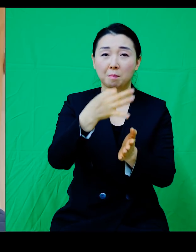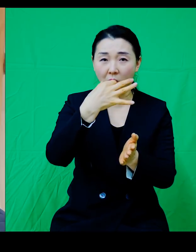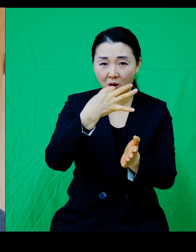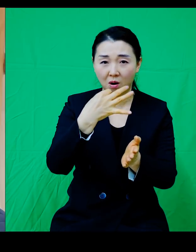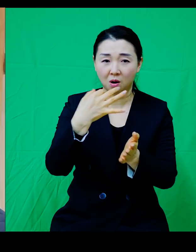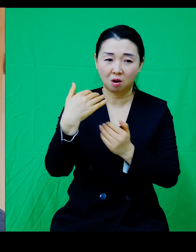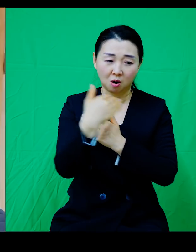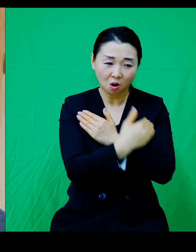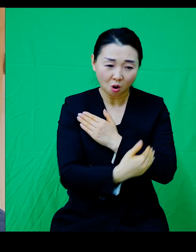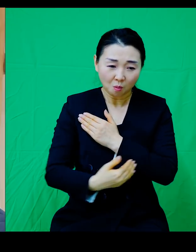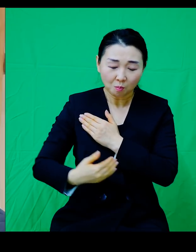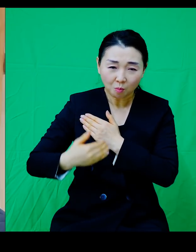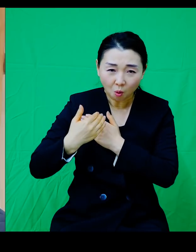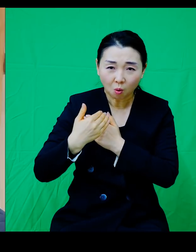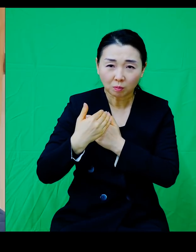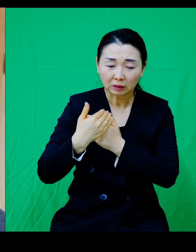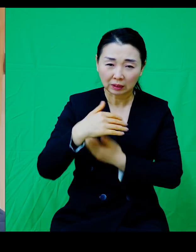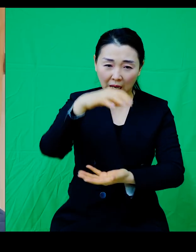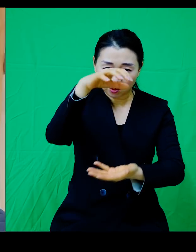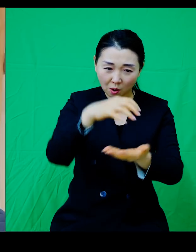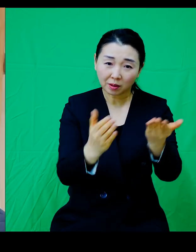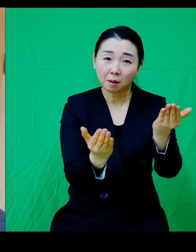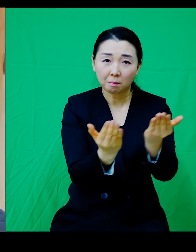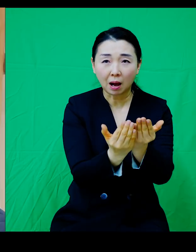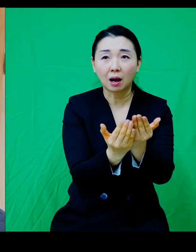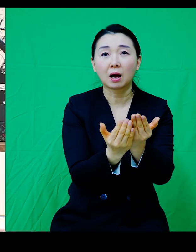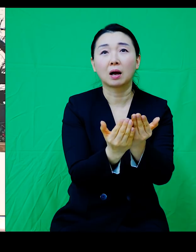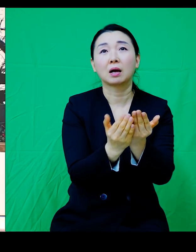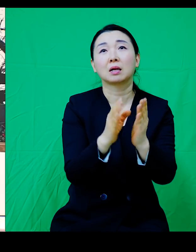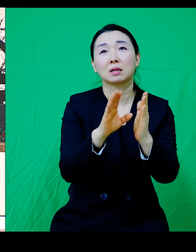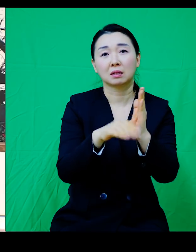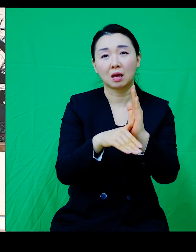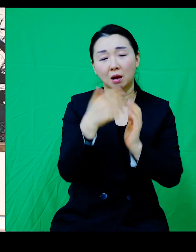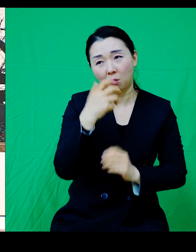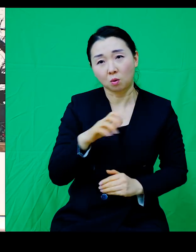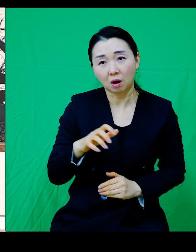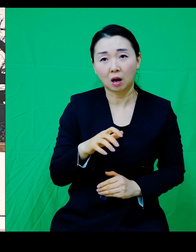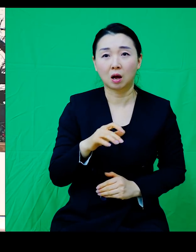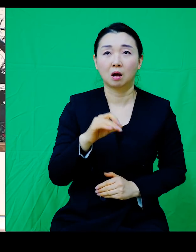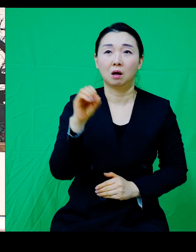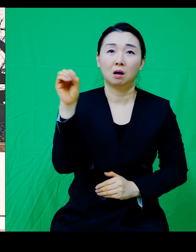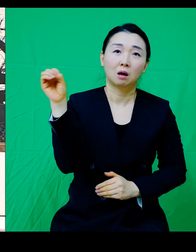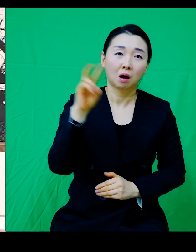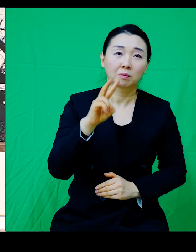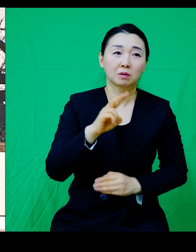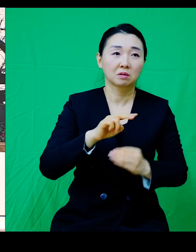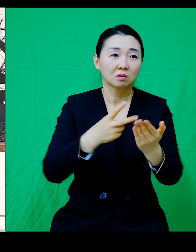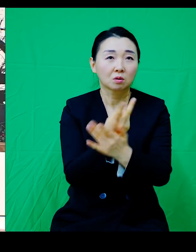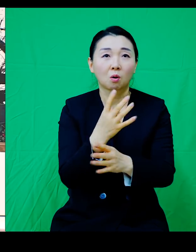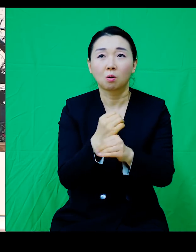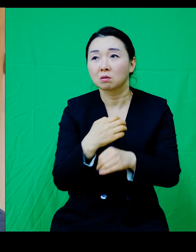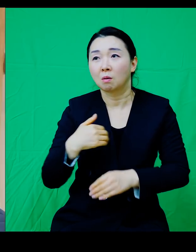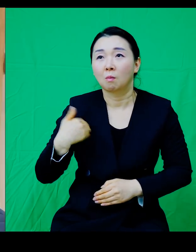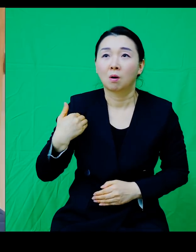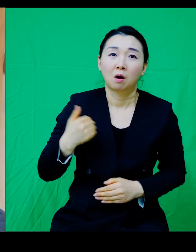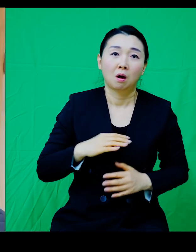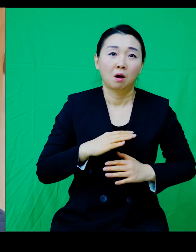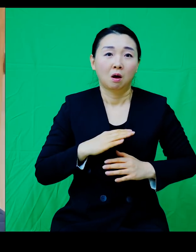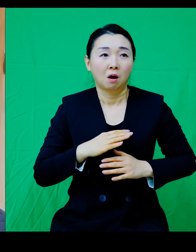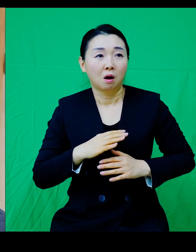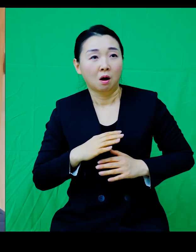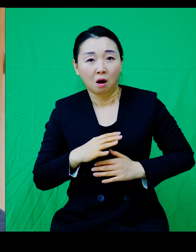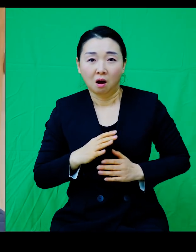아이의 몸에 맞는 용량이 될 때까지 계속 경련을 하는 거죠. 그러니까 언제 애가 갑자기 쓰러질지 모르는 불안감을